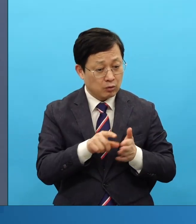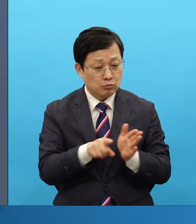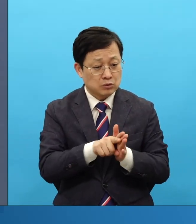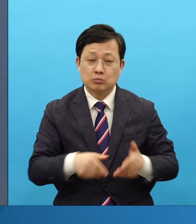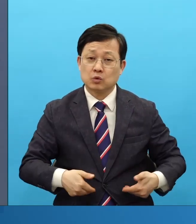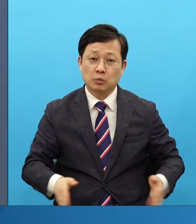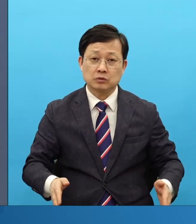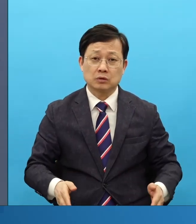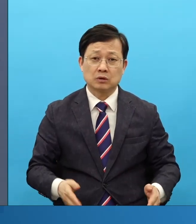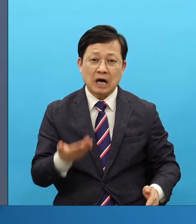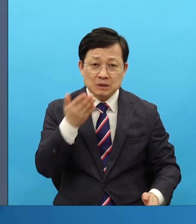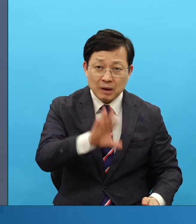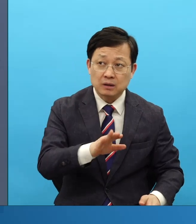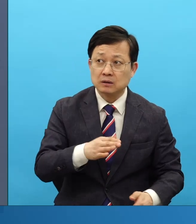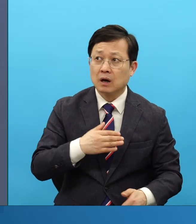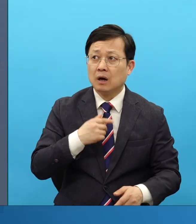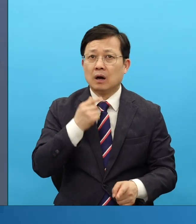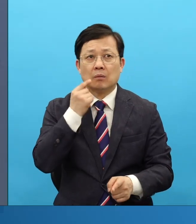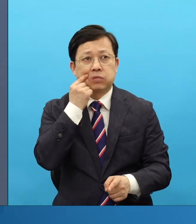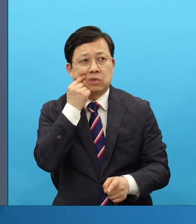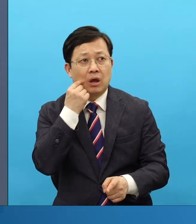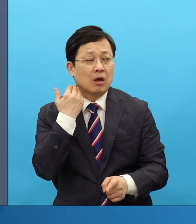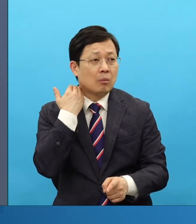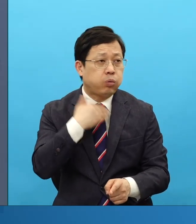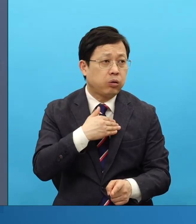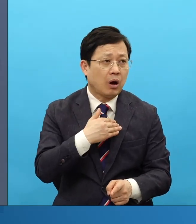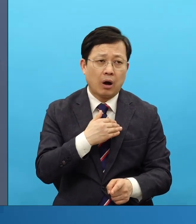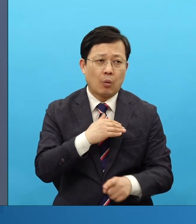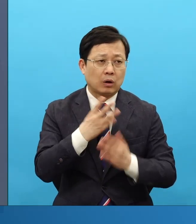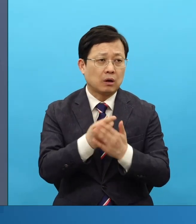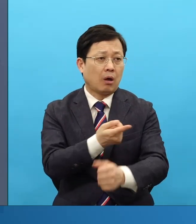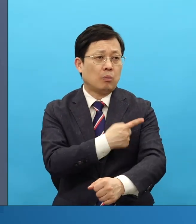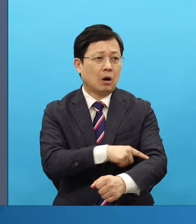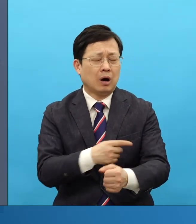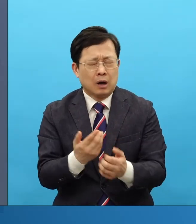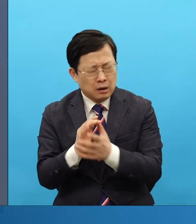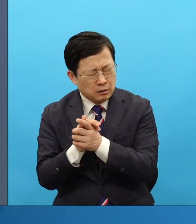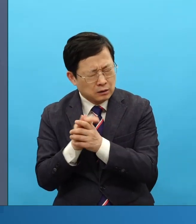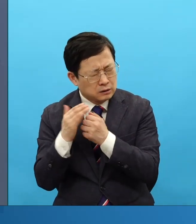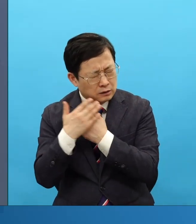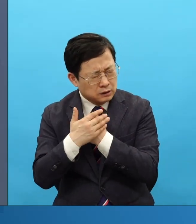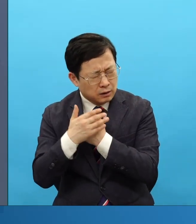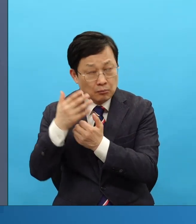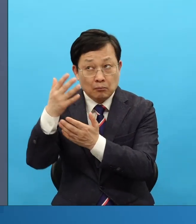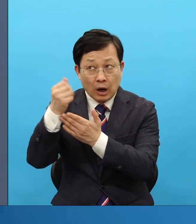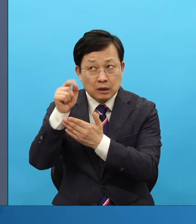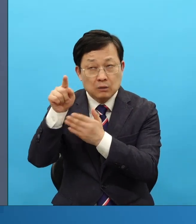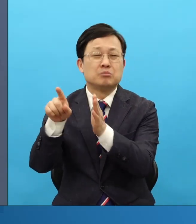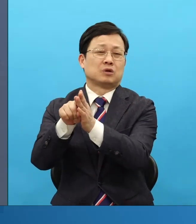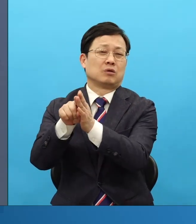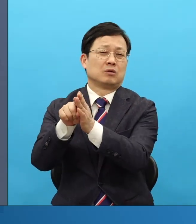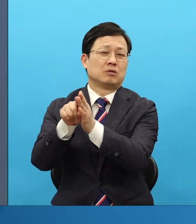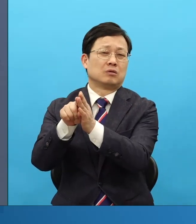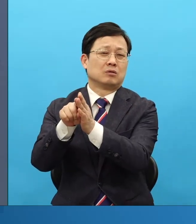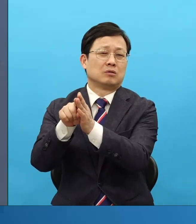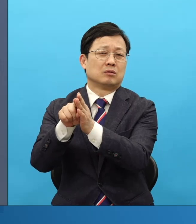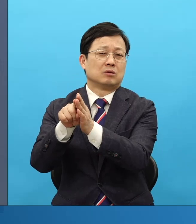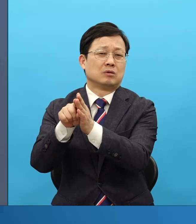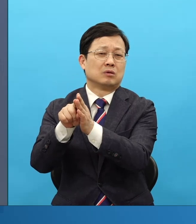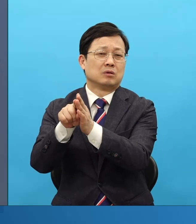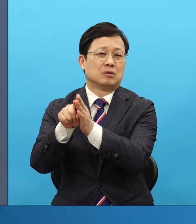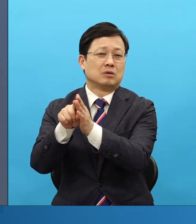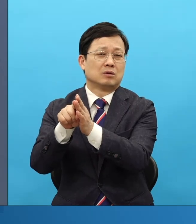우리가 받을 수 없는 거를 하나님이 주신 거예요. God has given to us something that we could 그걸 not 믿는 receive on 겁니다. our own. That's what we were believing in. 원죄 잡음죄도 구분